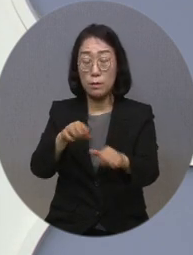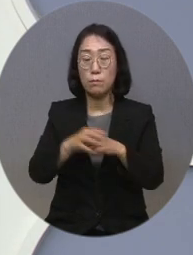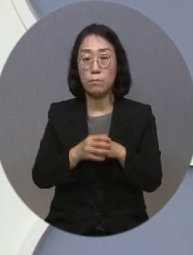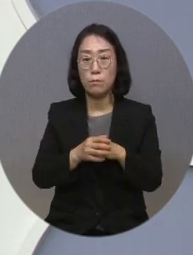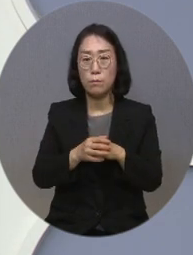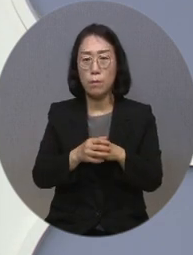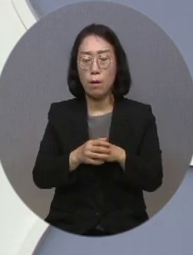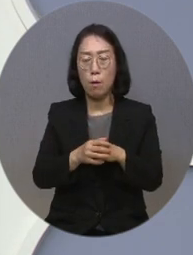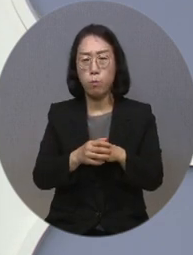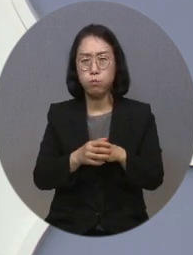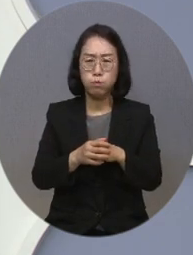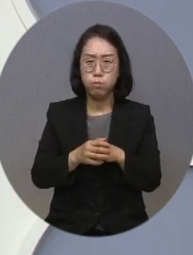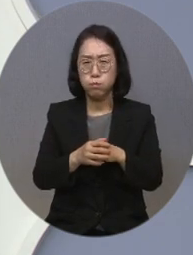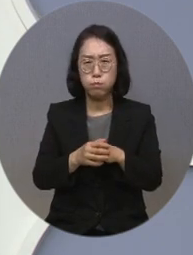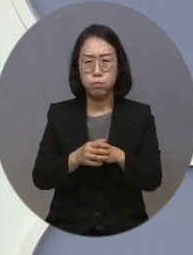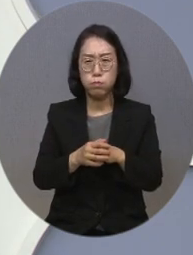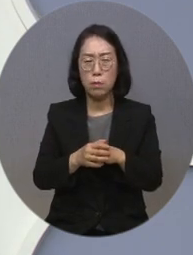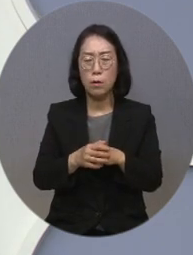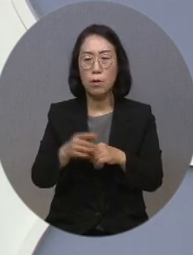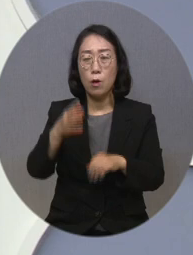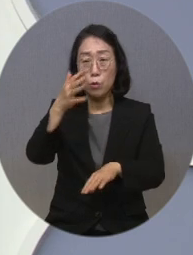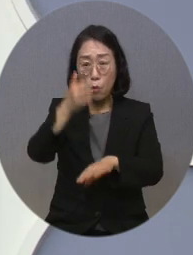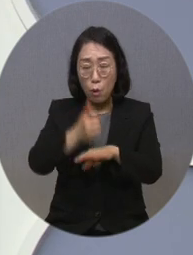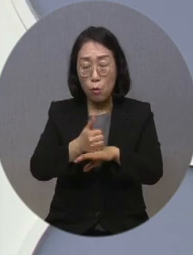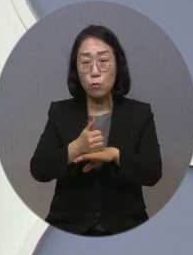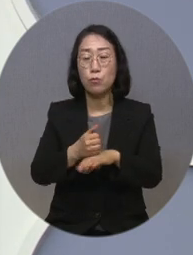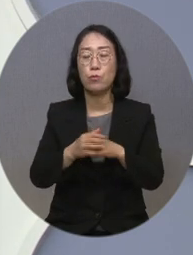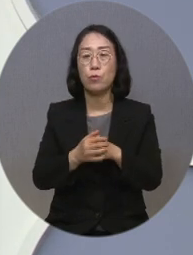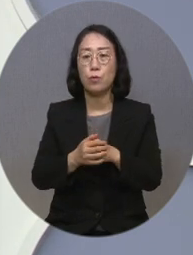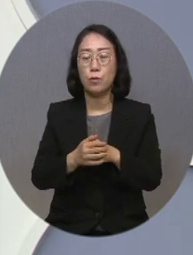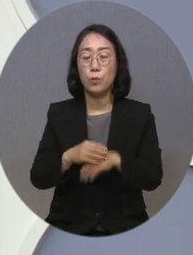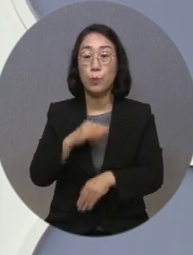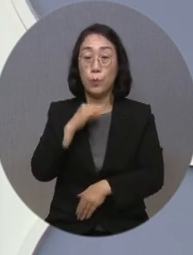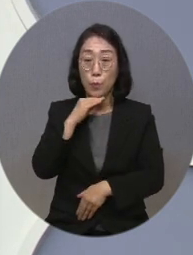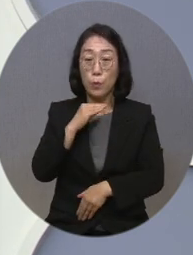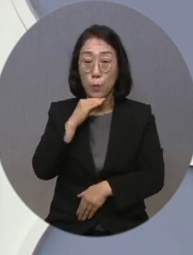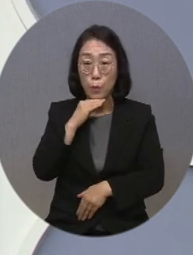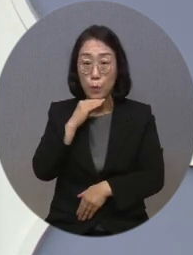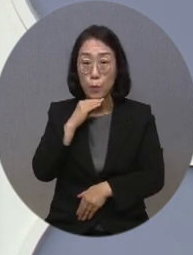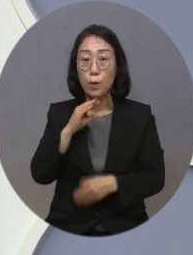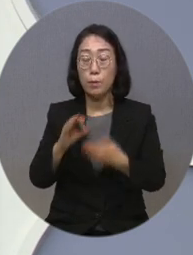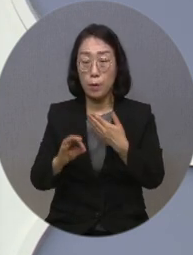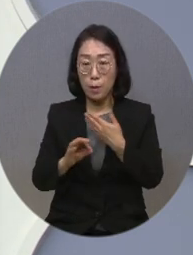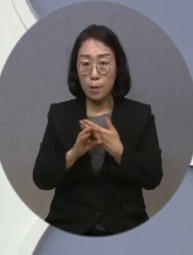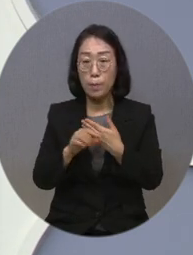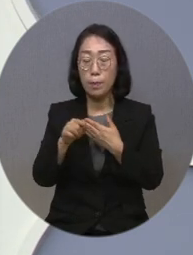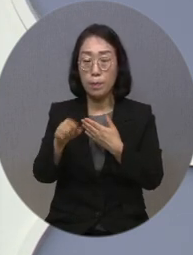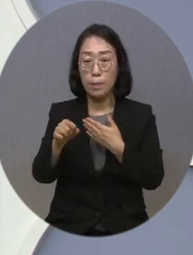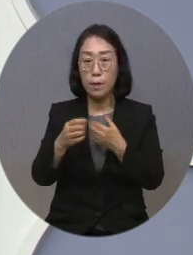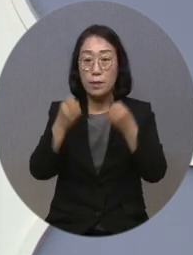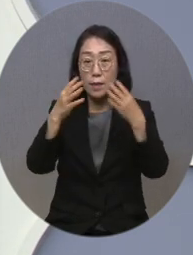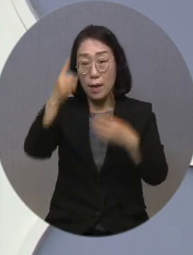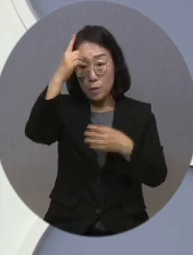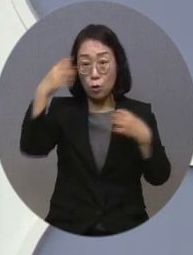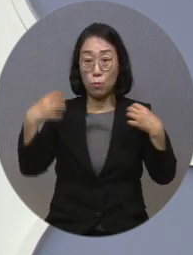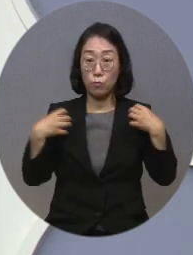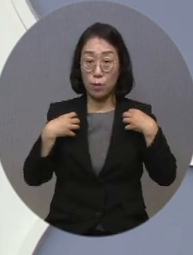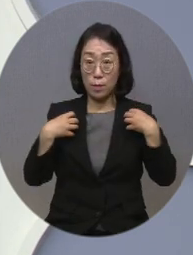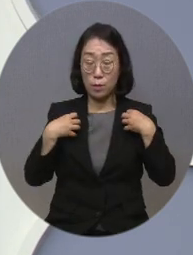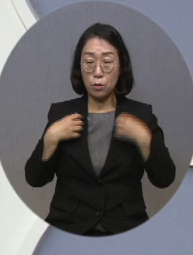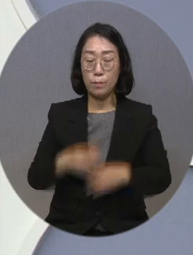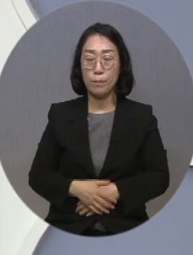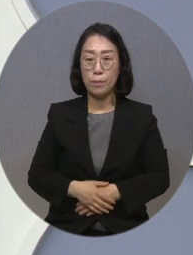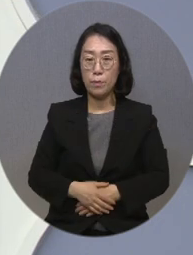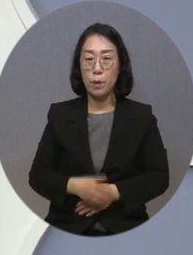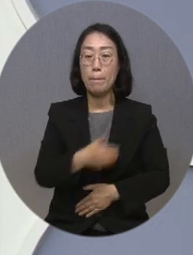하니까 오히려 또 부작용이 커졌던 거죠. 그래서 아마 조금 기다려 보시면 아마 새 정부에서 우리